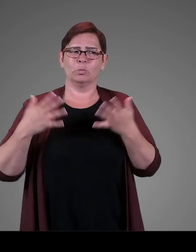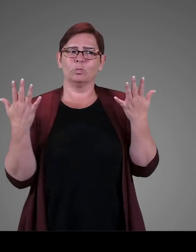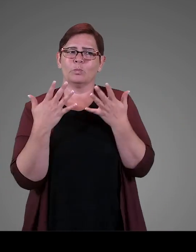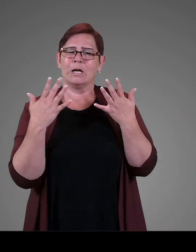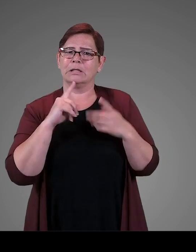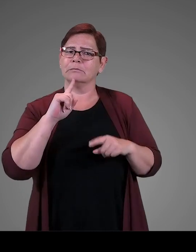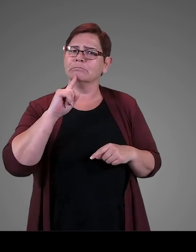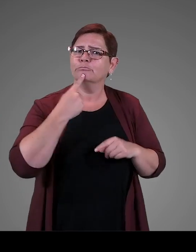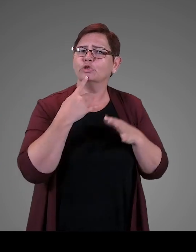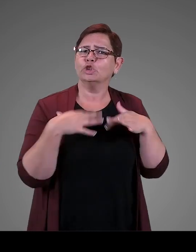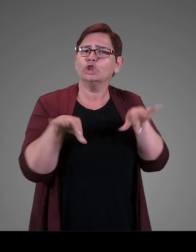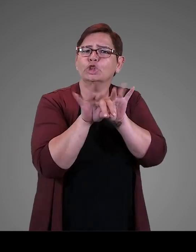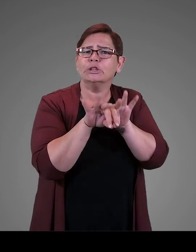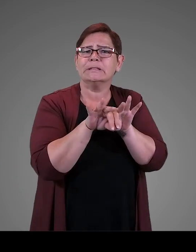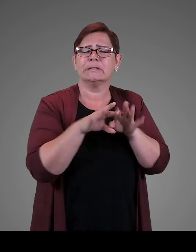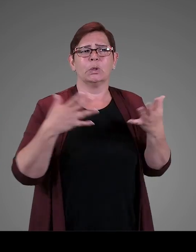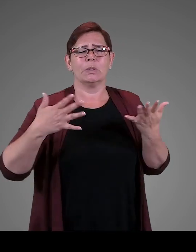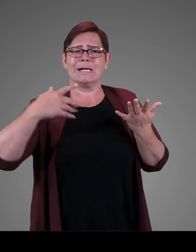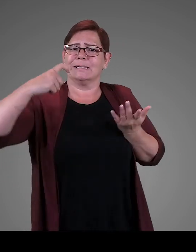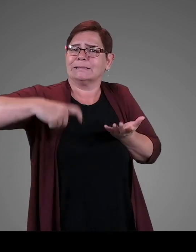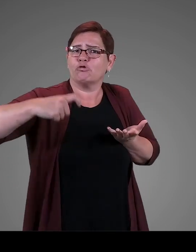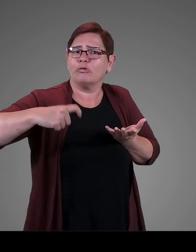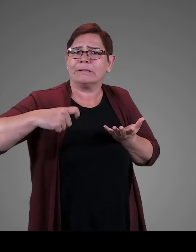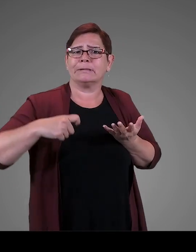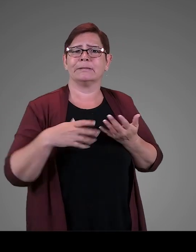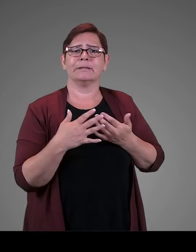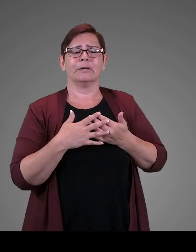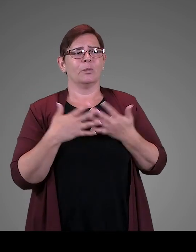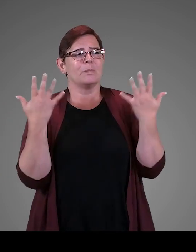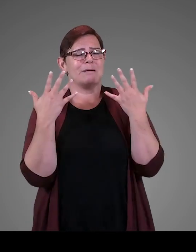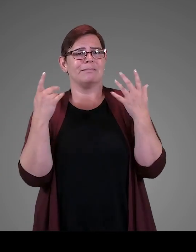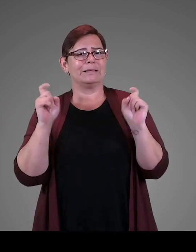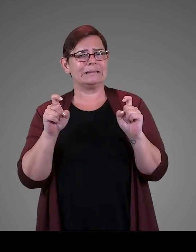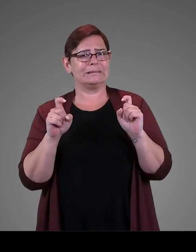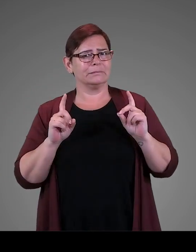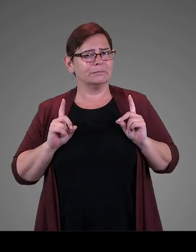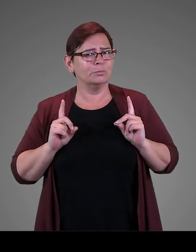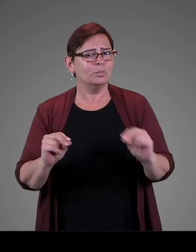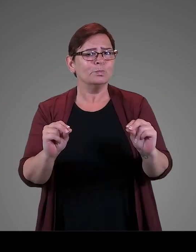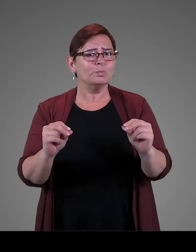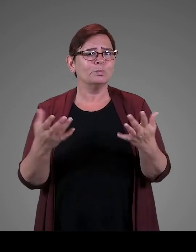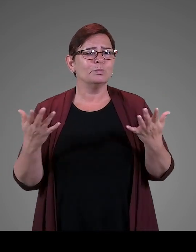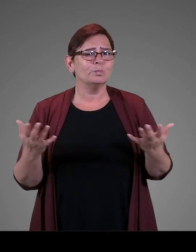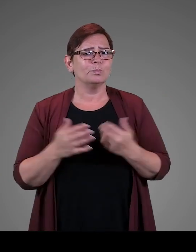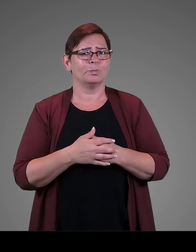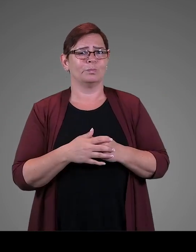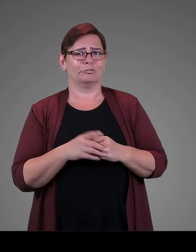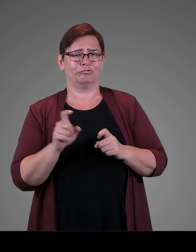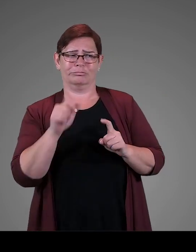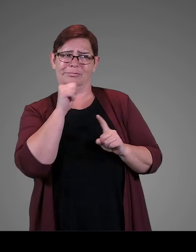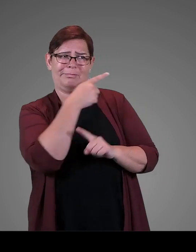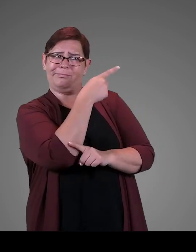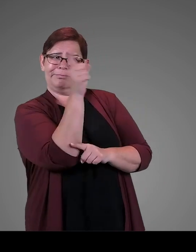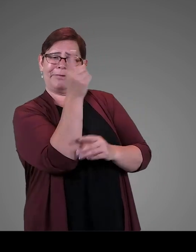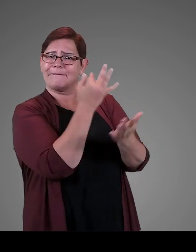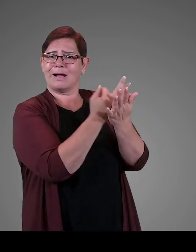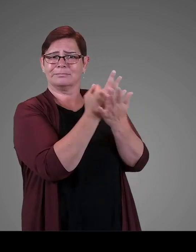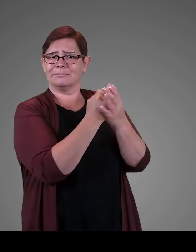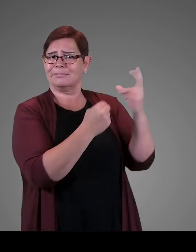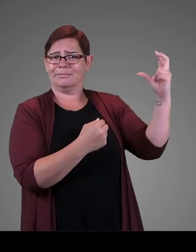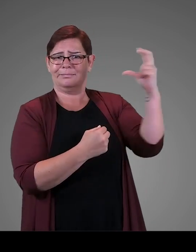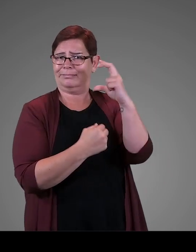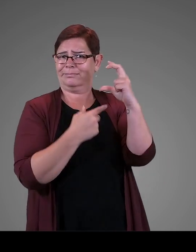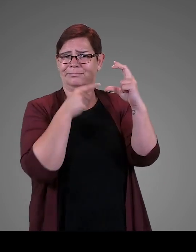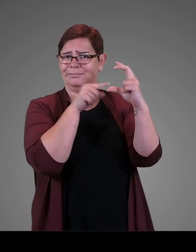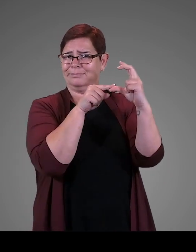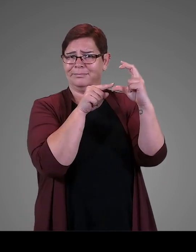je pense que c'est le milieu qui détermine les urgences, les nécessités, les modes de faire, et ce ne devrait pas être